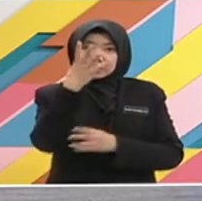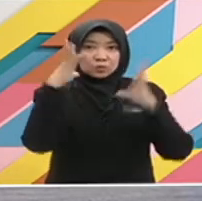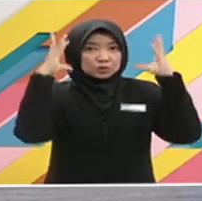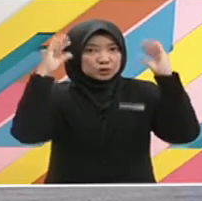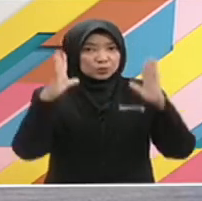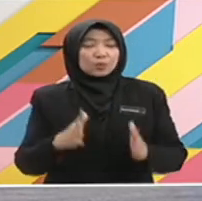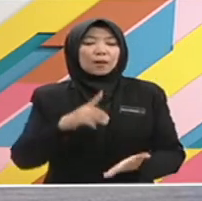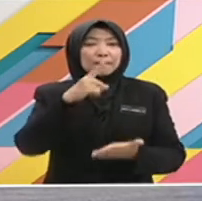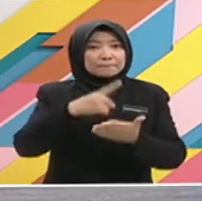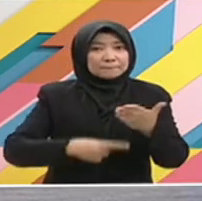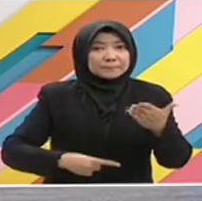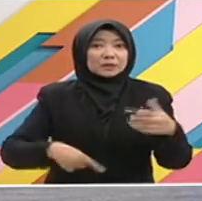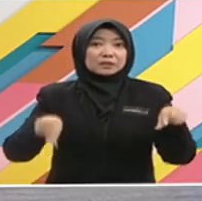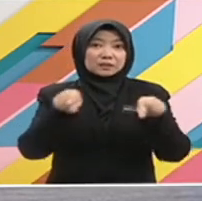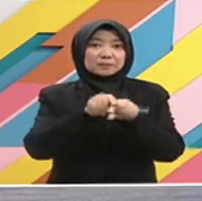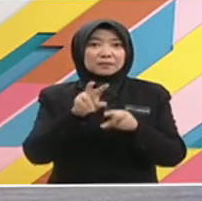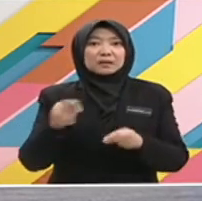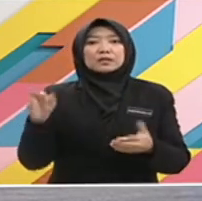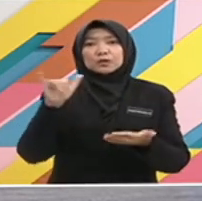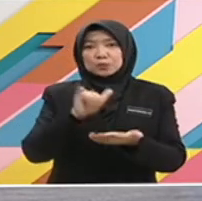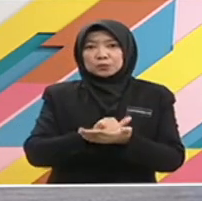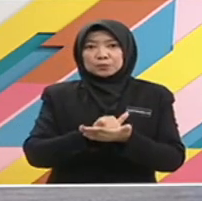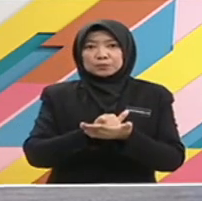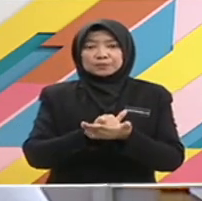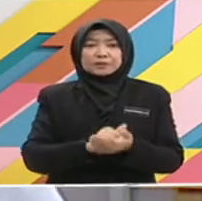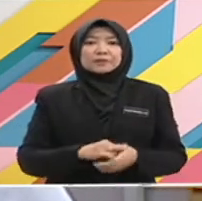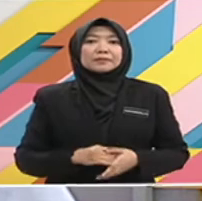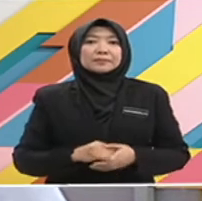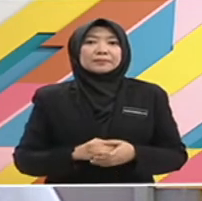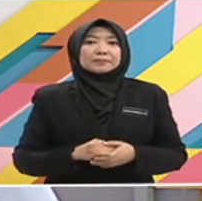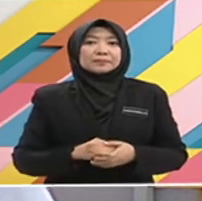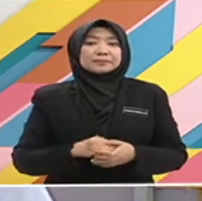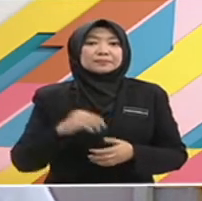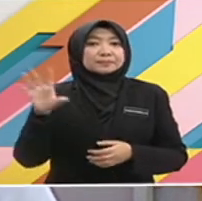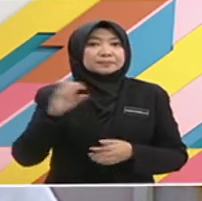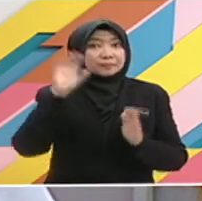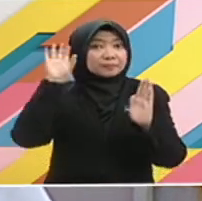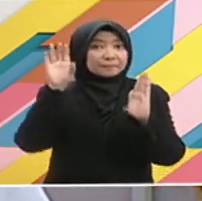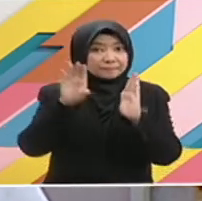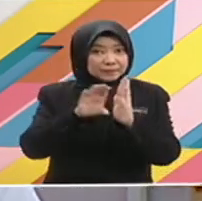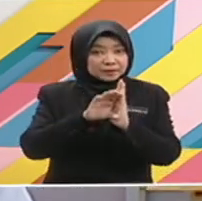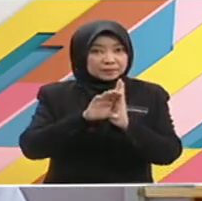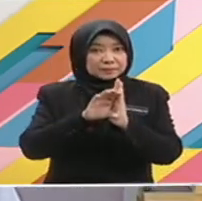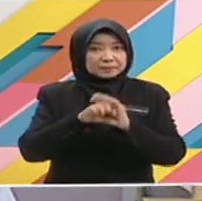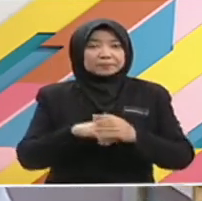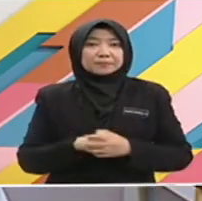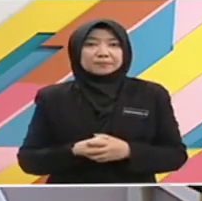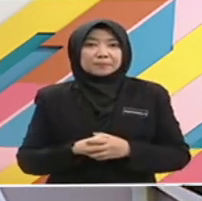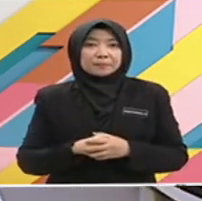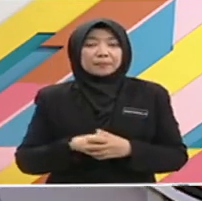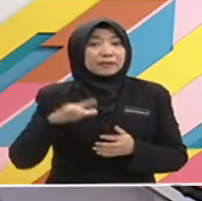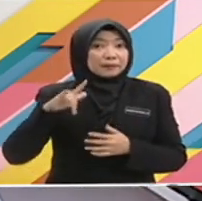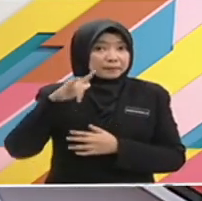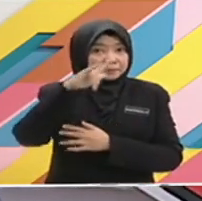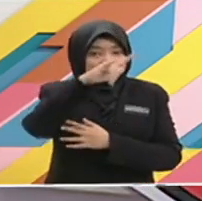imbangan apa. Okey. Saya akan pilih gambar yang paling dekat dengan saya. Okey, Nisa rasa ini ini adalah gambar kapal